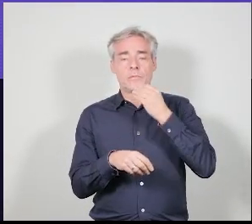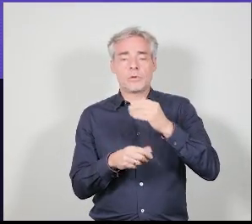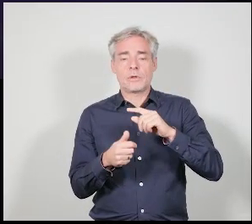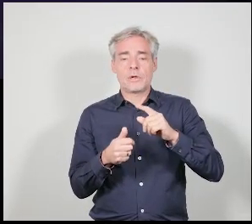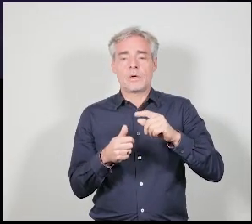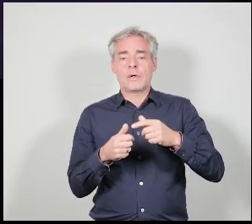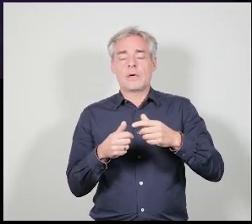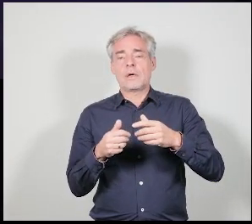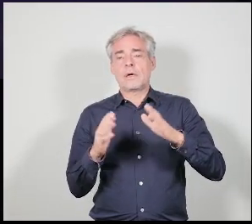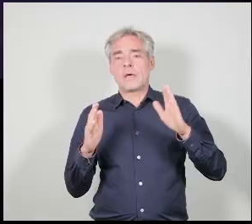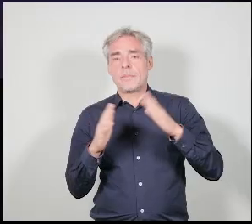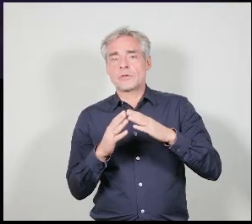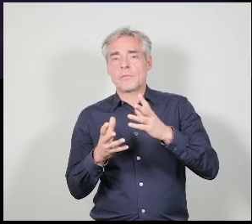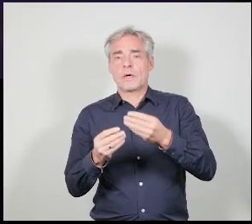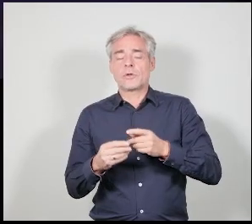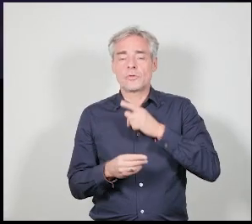et